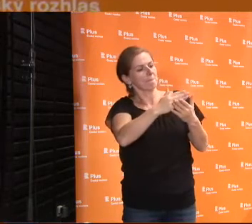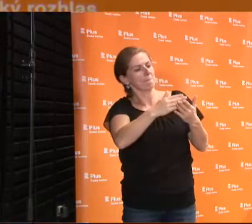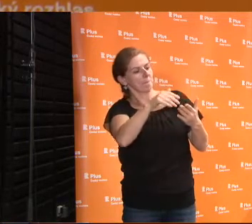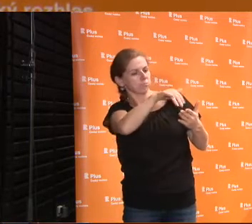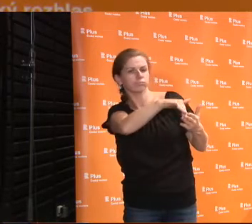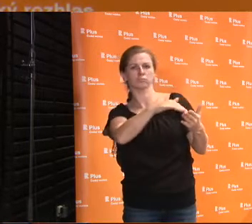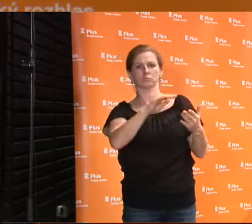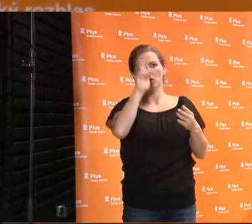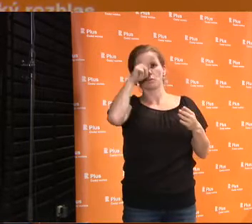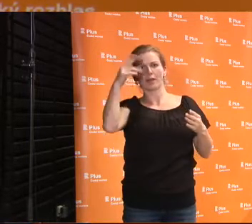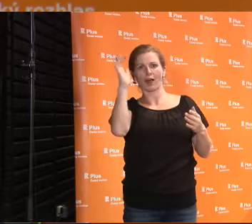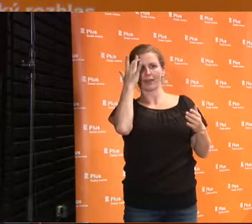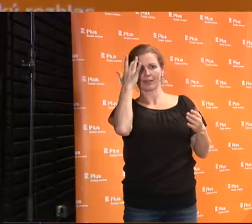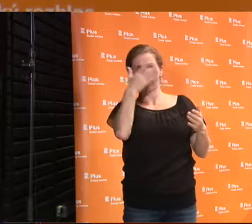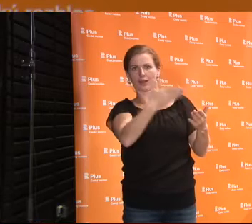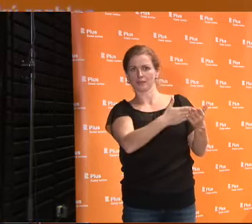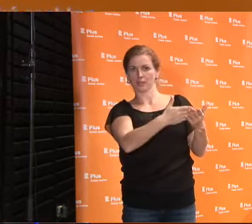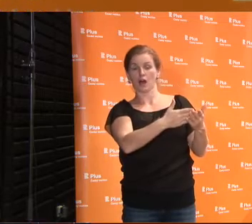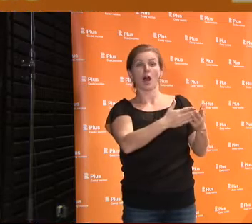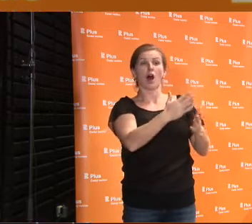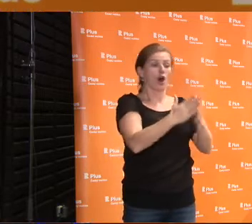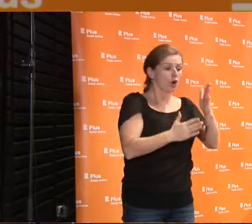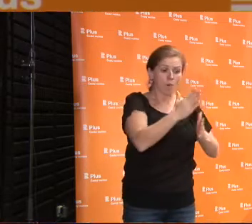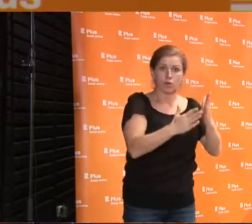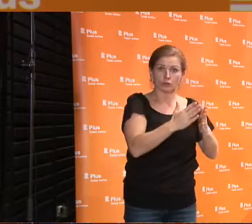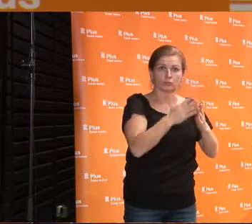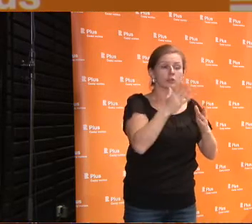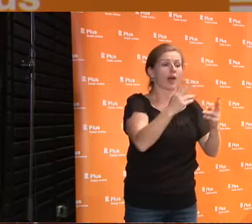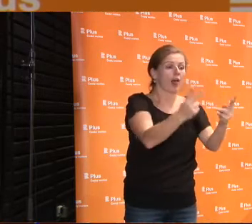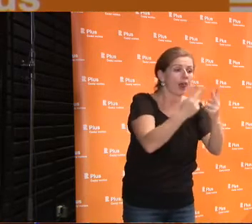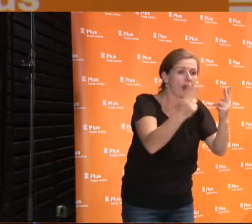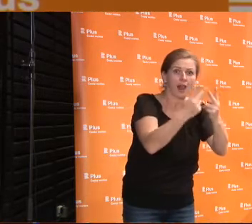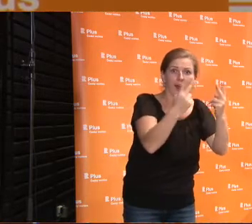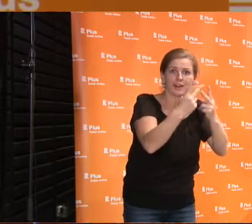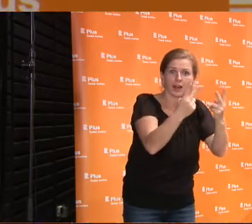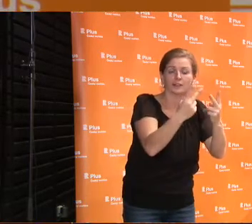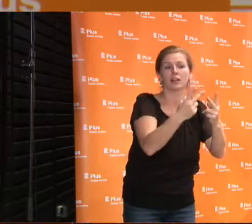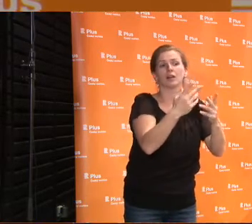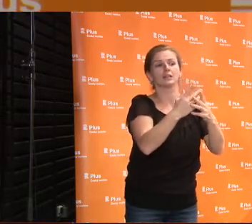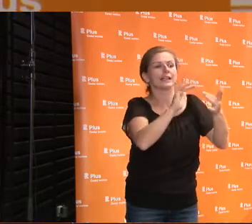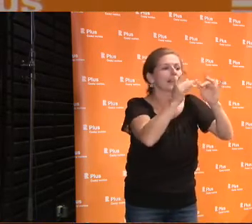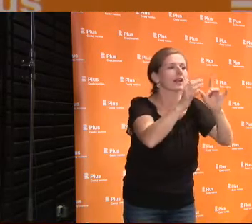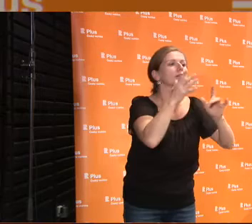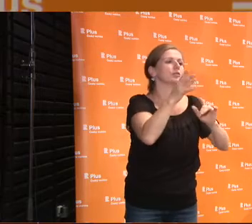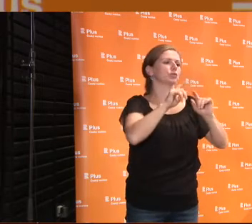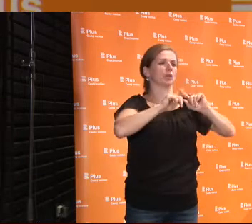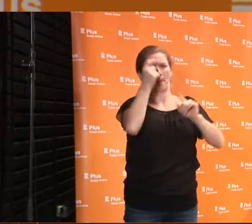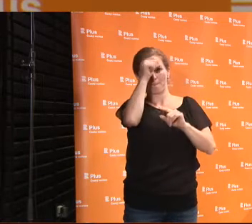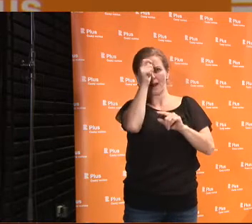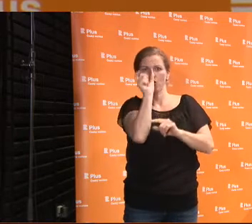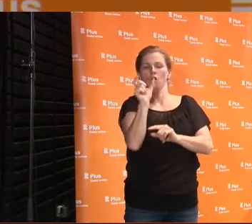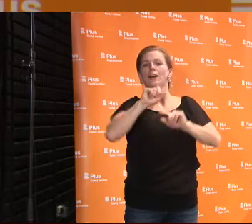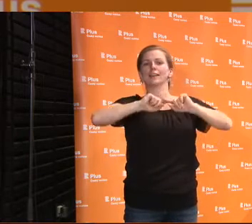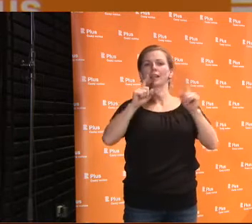Čili robot, který by něco hledal na webu, tak ten se nazývá buď to softbot, nebo je to